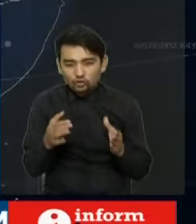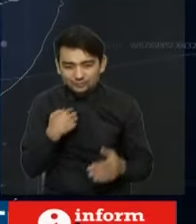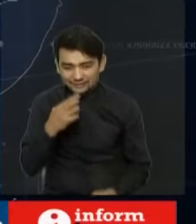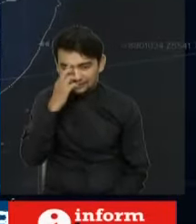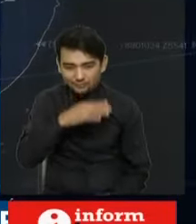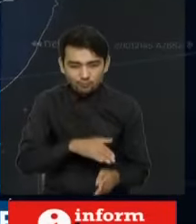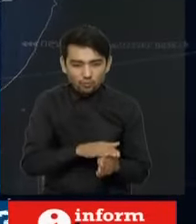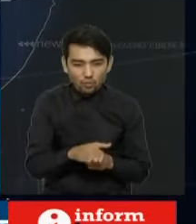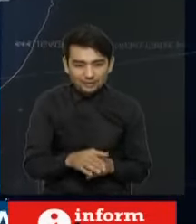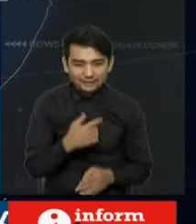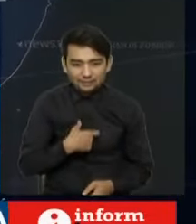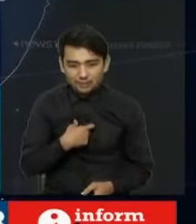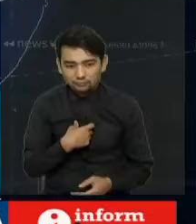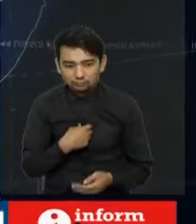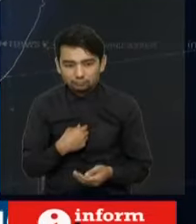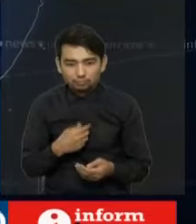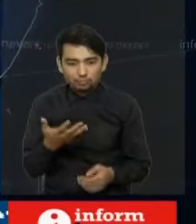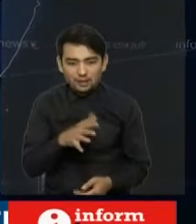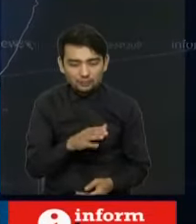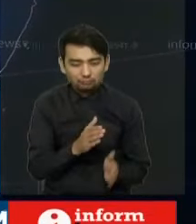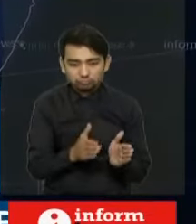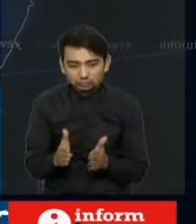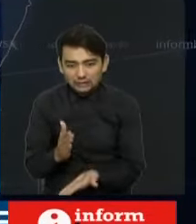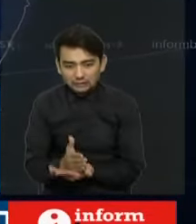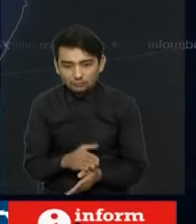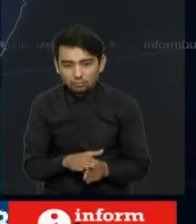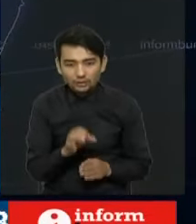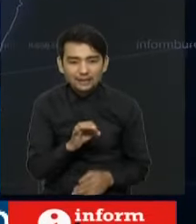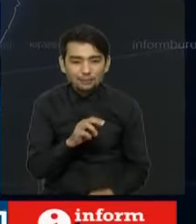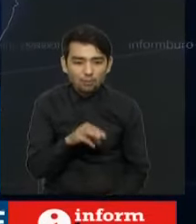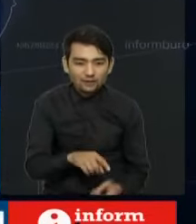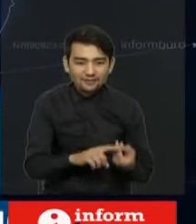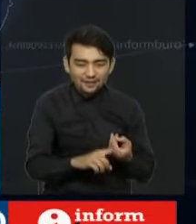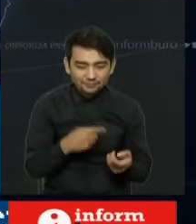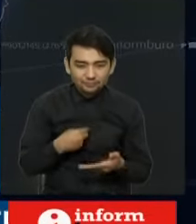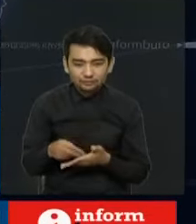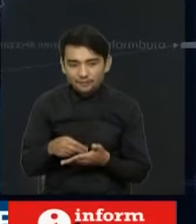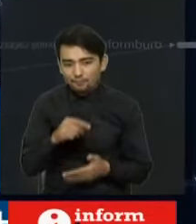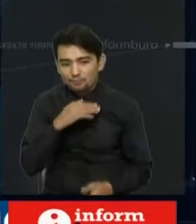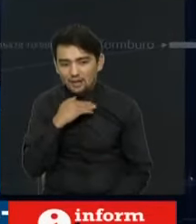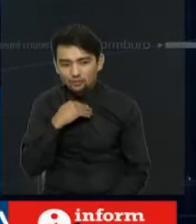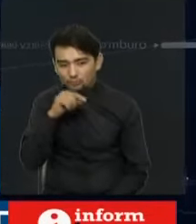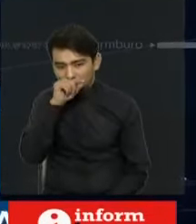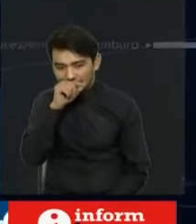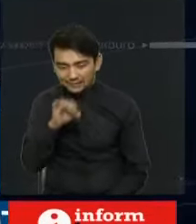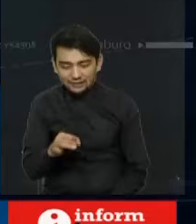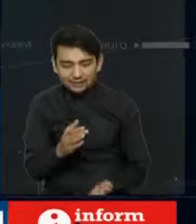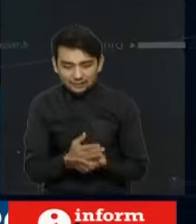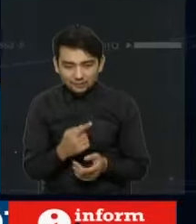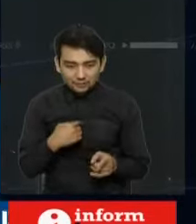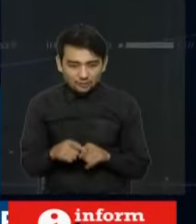полностью обеспечивает себя по 5 позициям. Однако импортозависимость сохраняется по мясу птицы. Самообеспечение